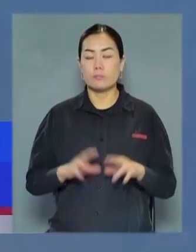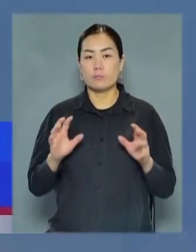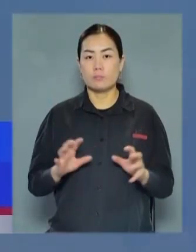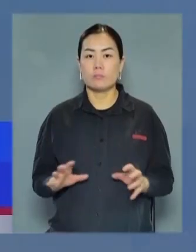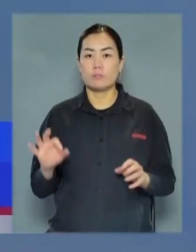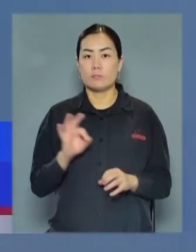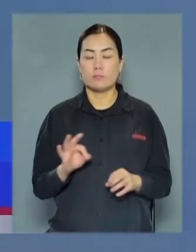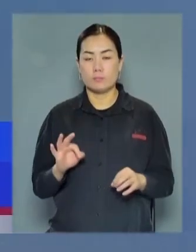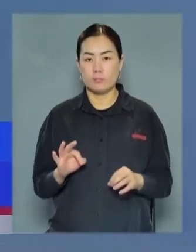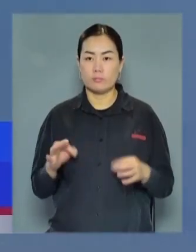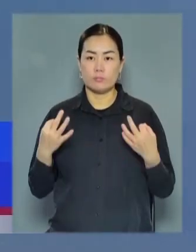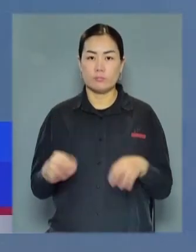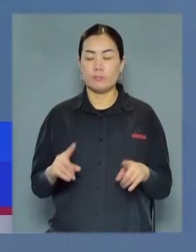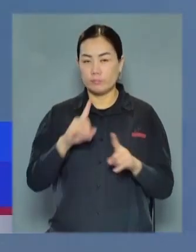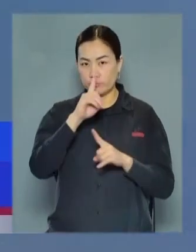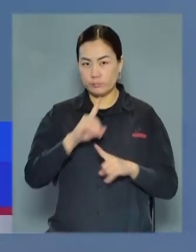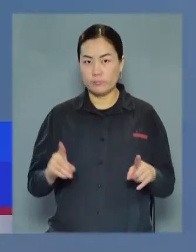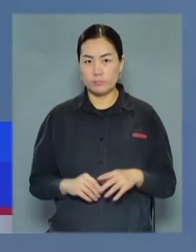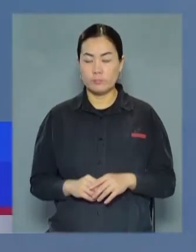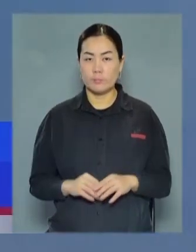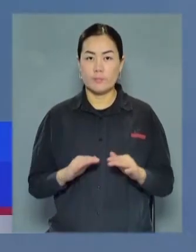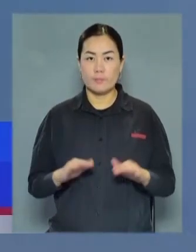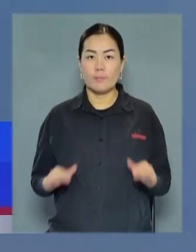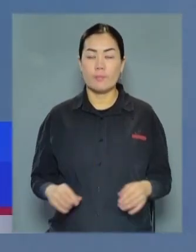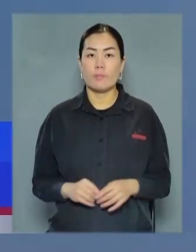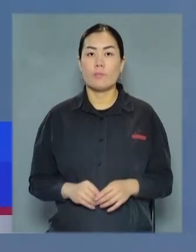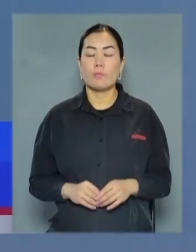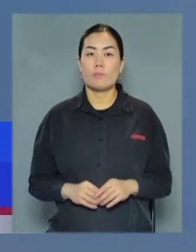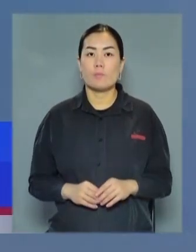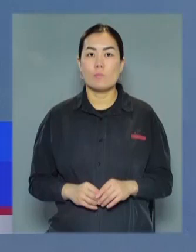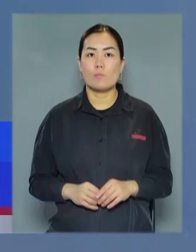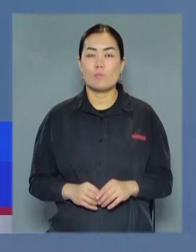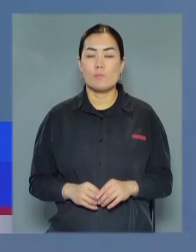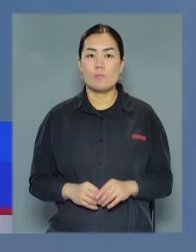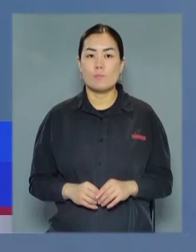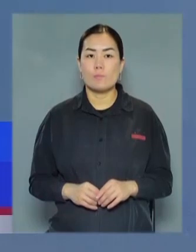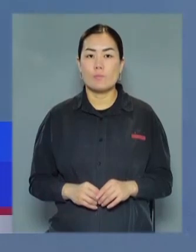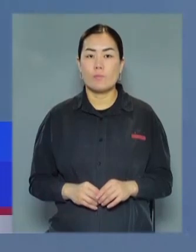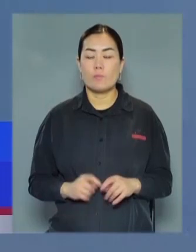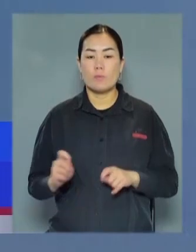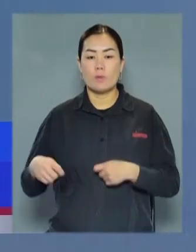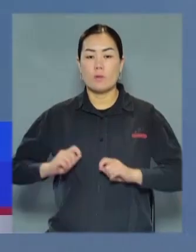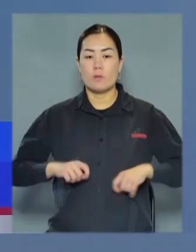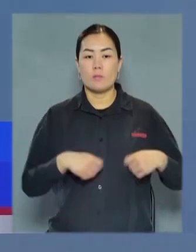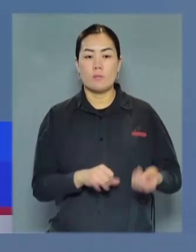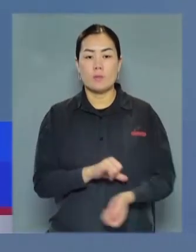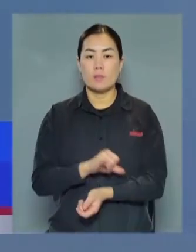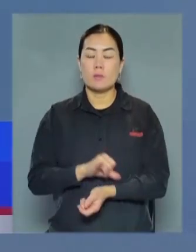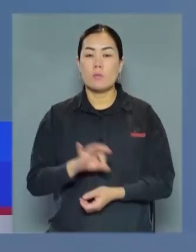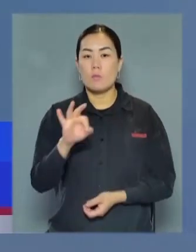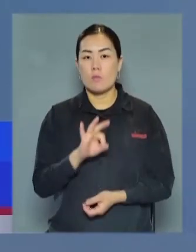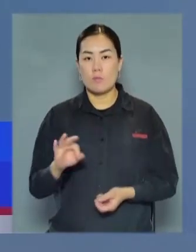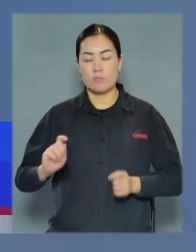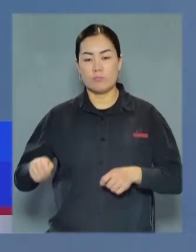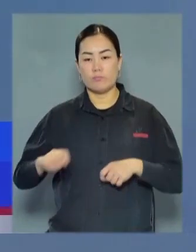законов никто не освобождает более того дети становится закладчиками не зная погони за